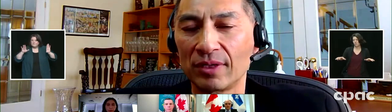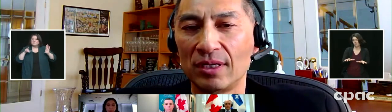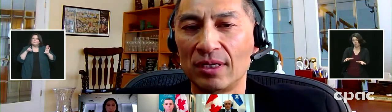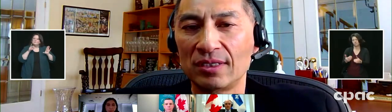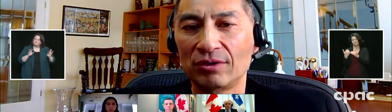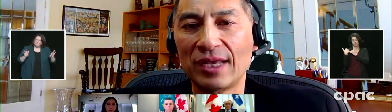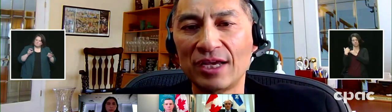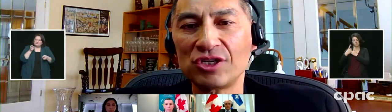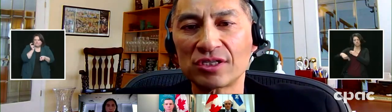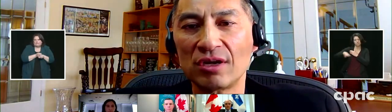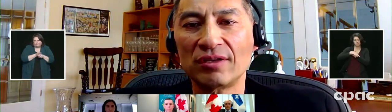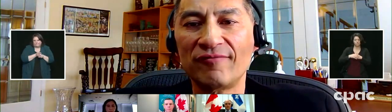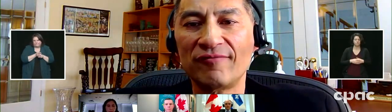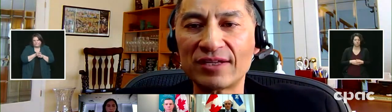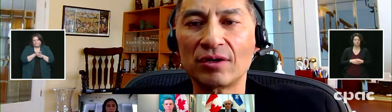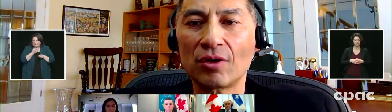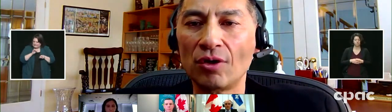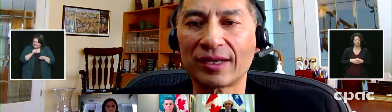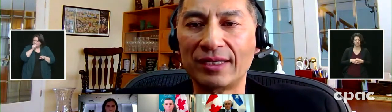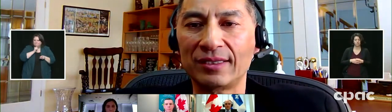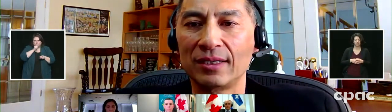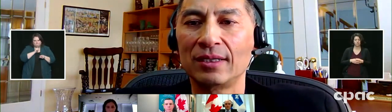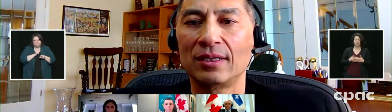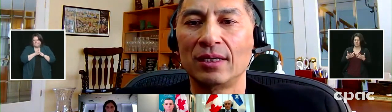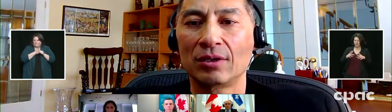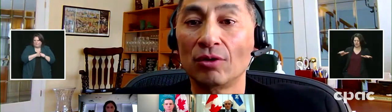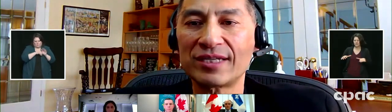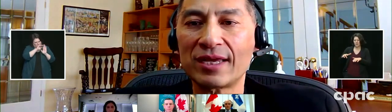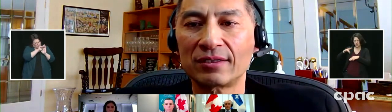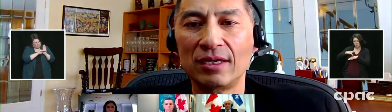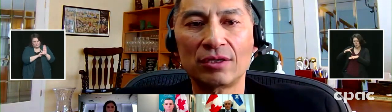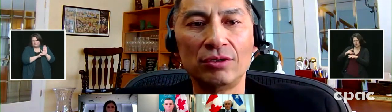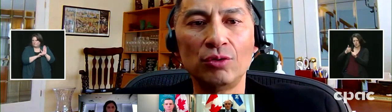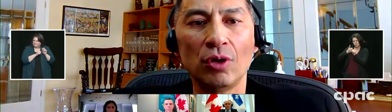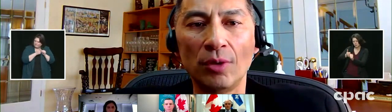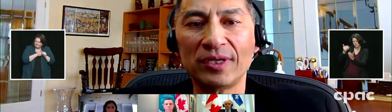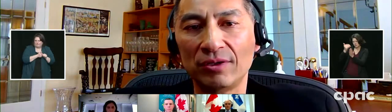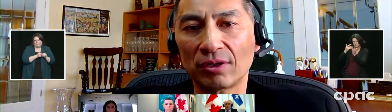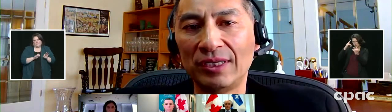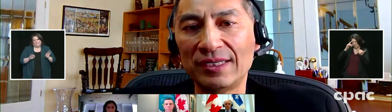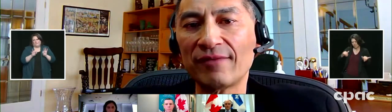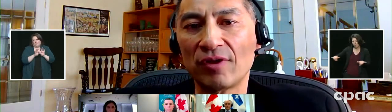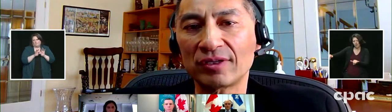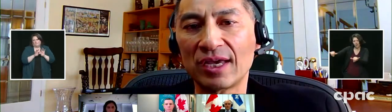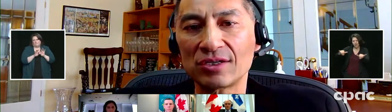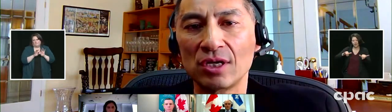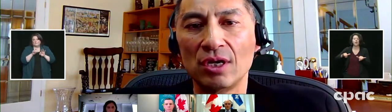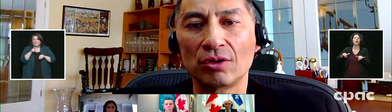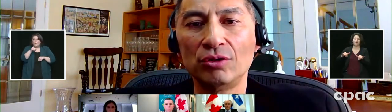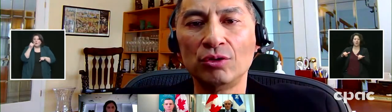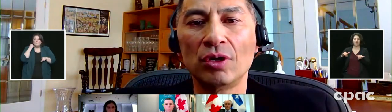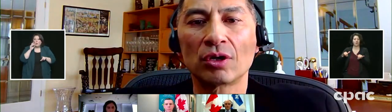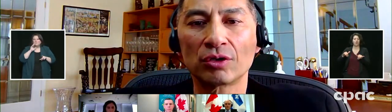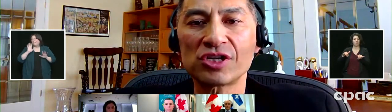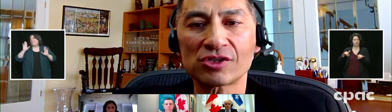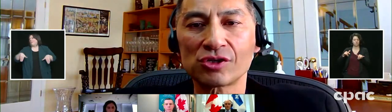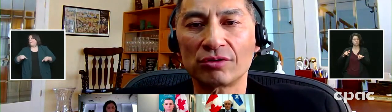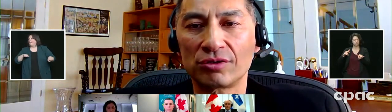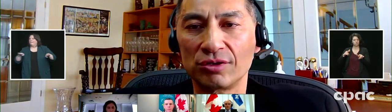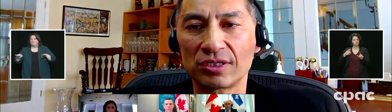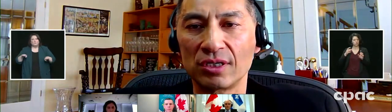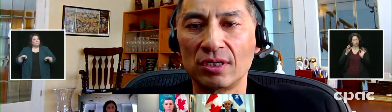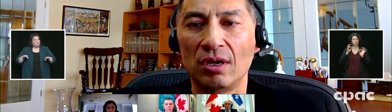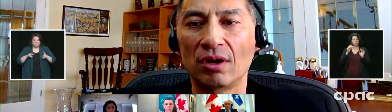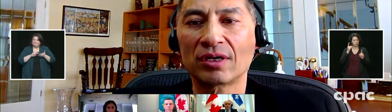accomplir. C'est en agissant de façon concrète, concertée, que nous obtiendrons les avantages que nous